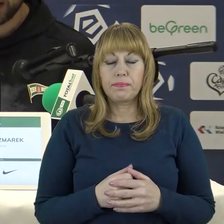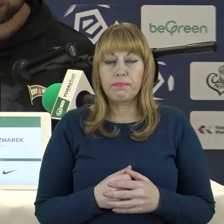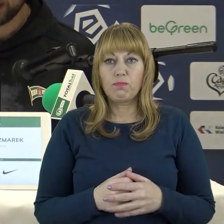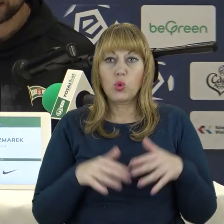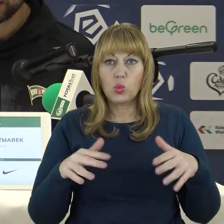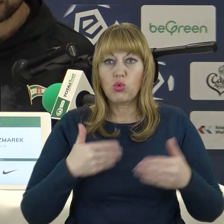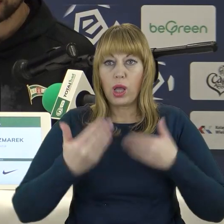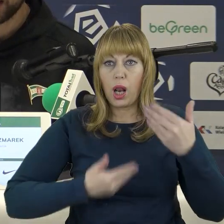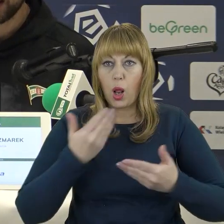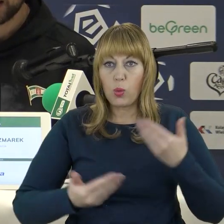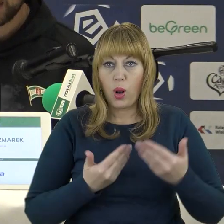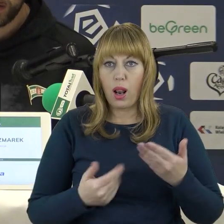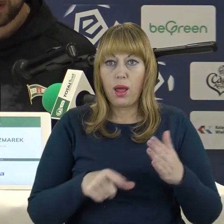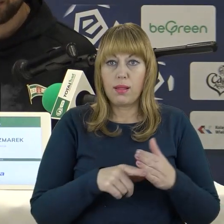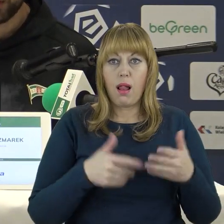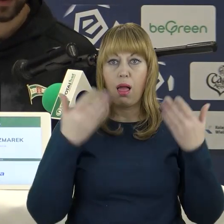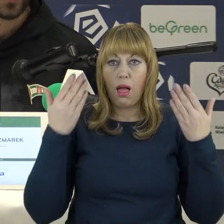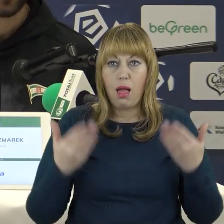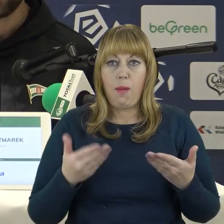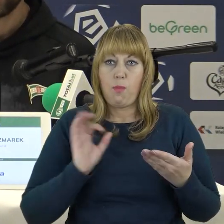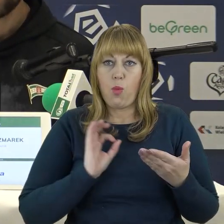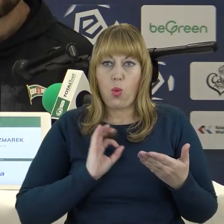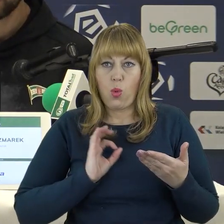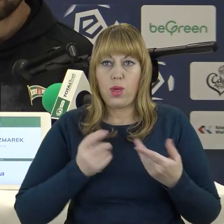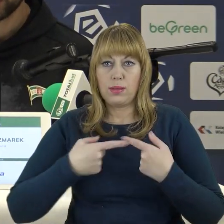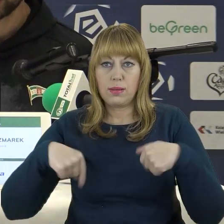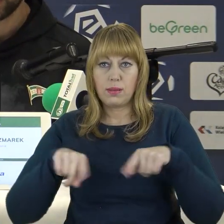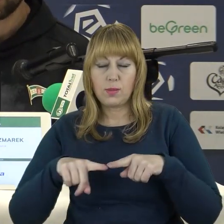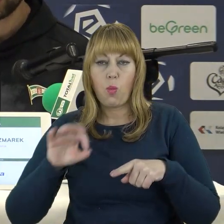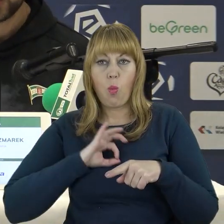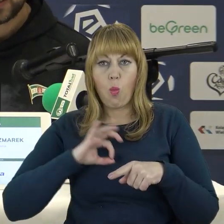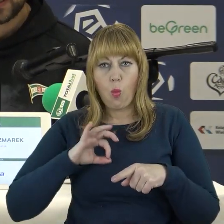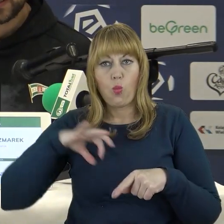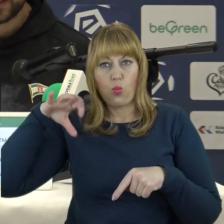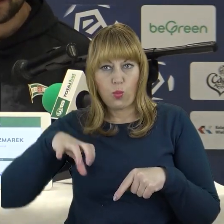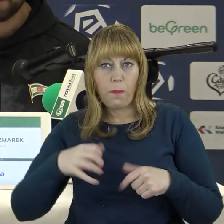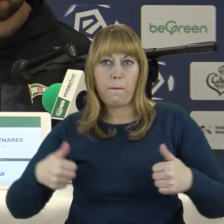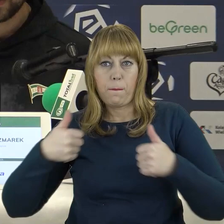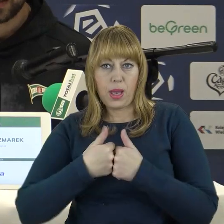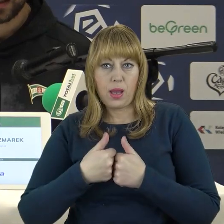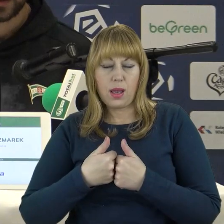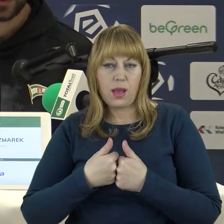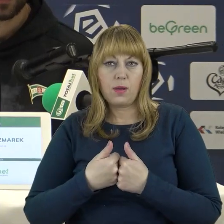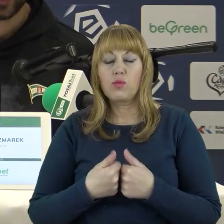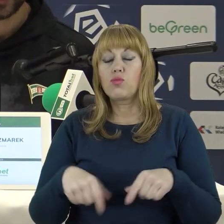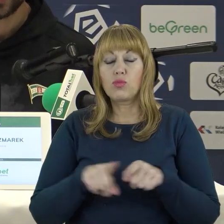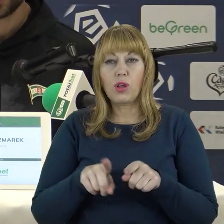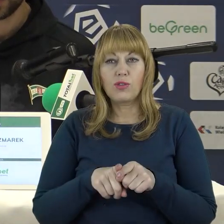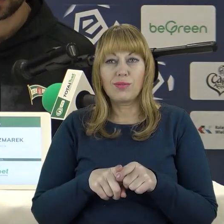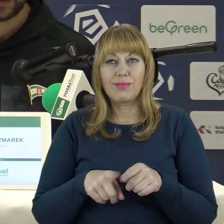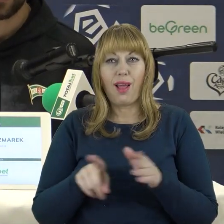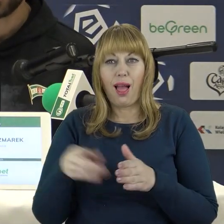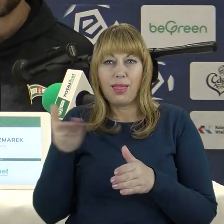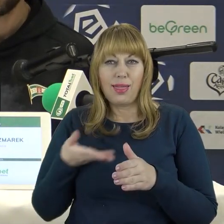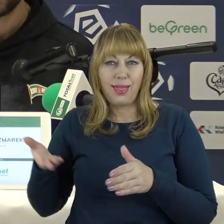Duże gratulacje dzisiaj dla mojego zespołu i dla mojego sztabu. I dla nas wszystkich